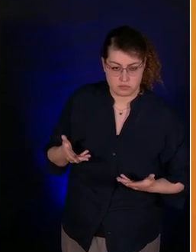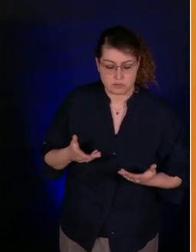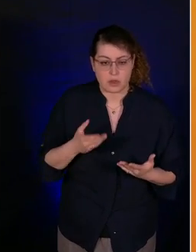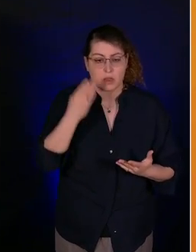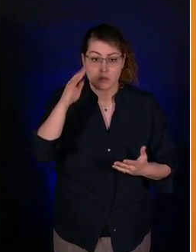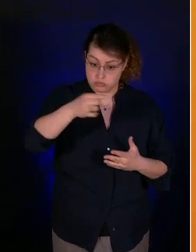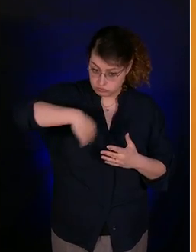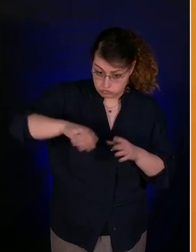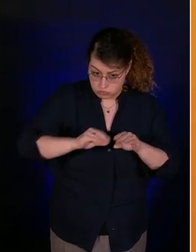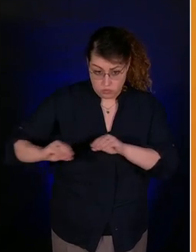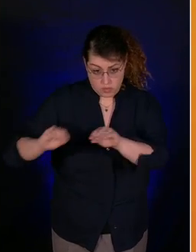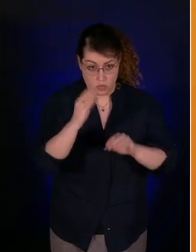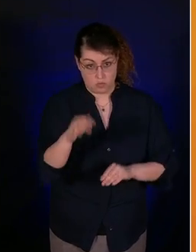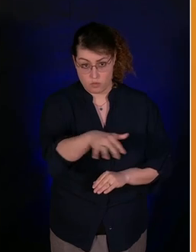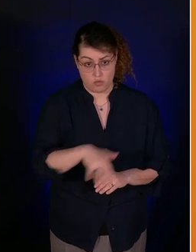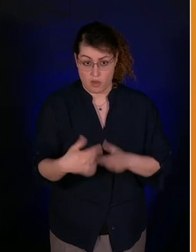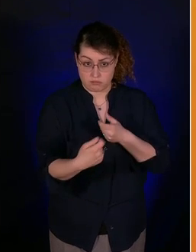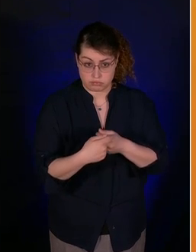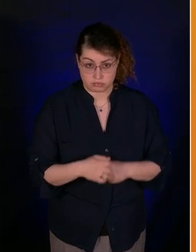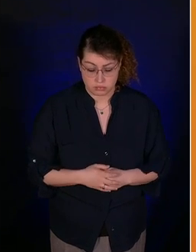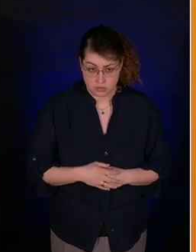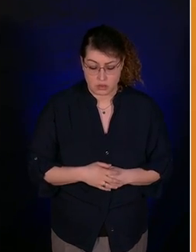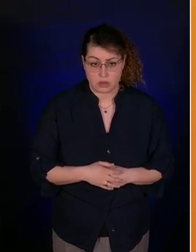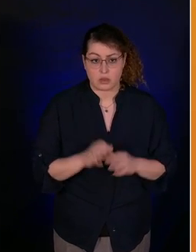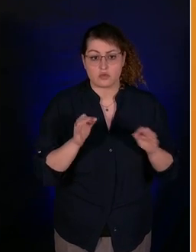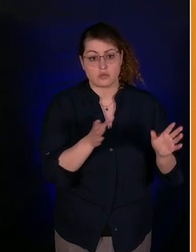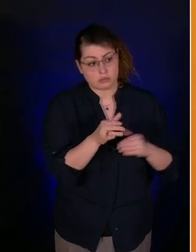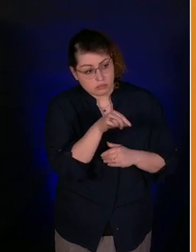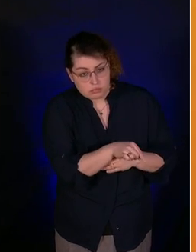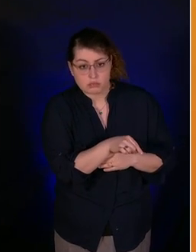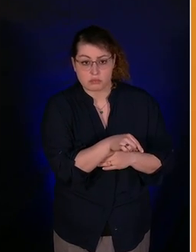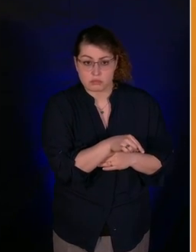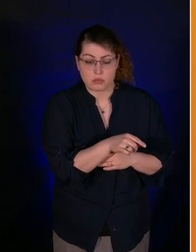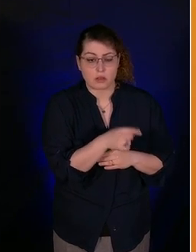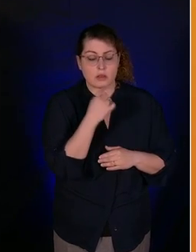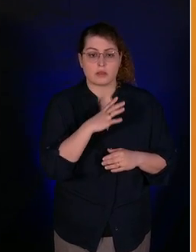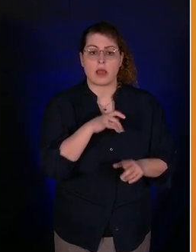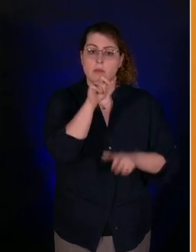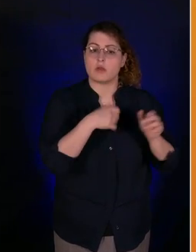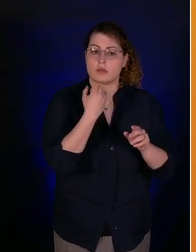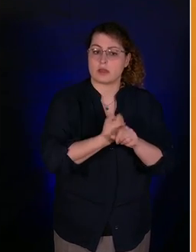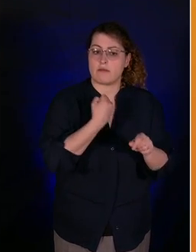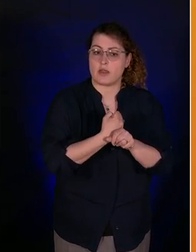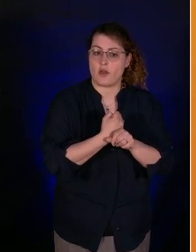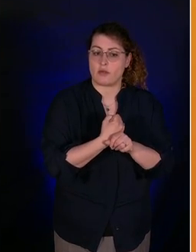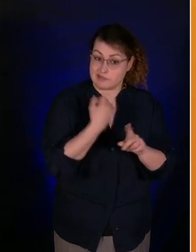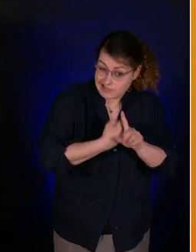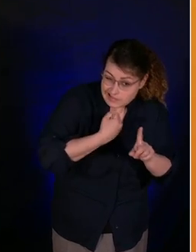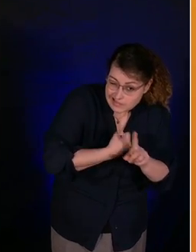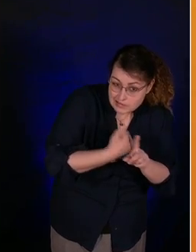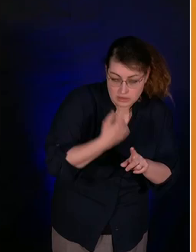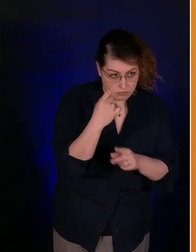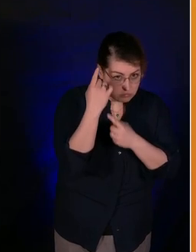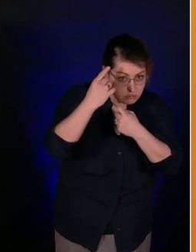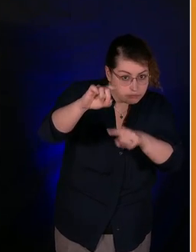de la population. Aujourd'hui, dans les sucreries de Tréros, les travailleurs luttent pour imposer la